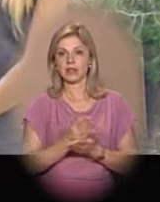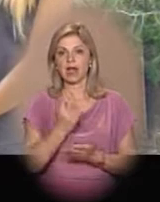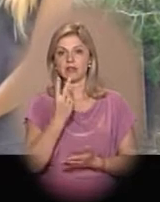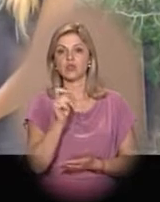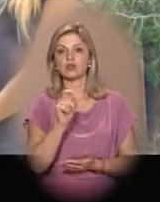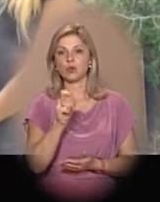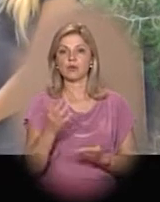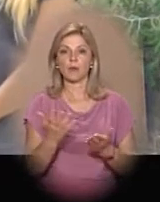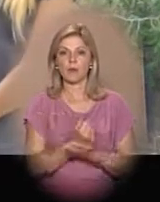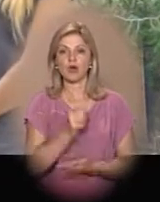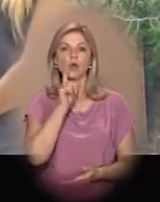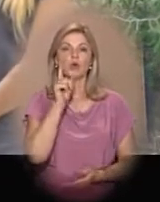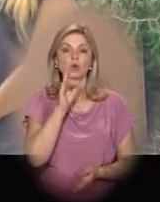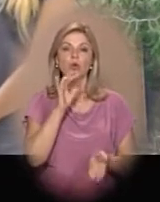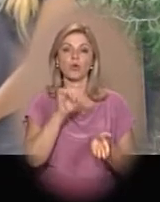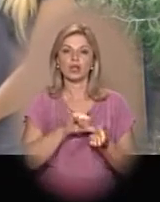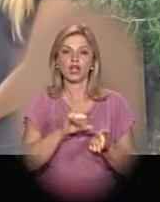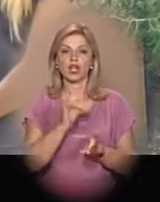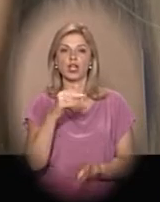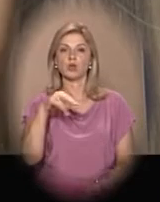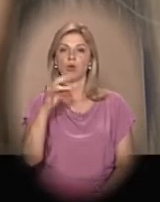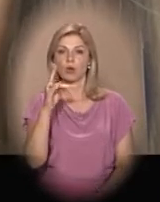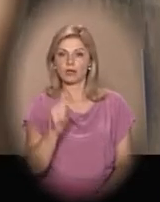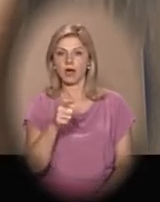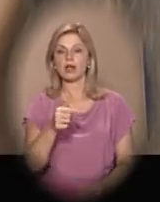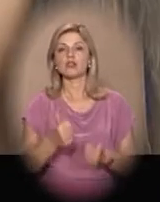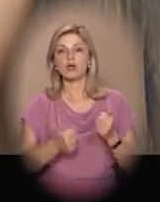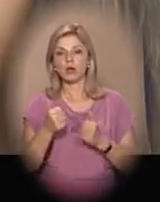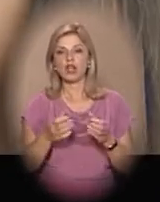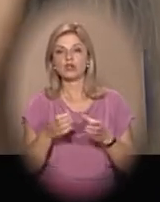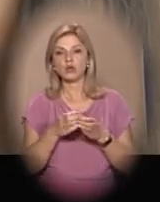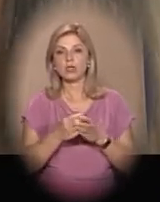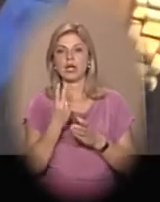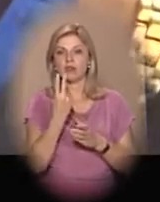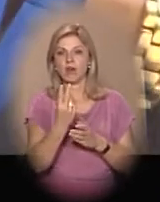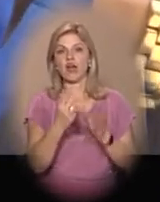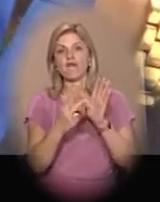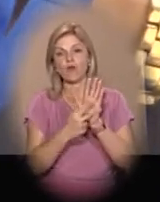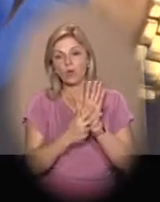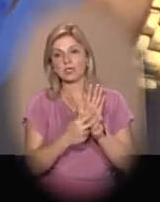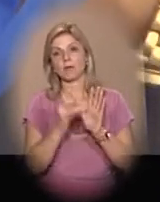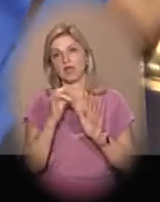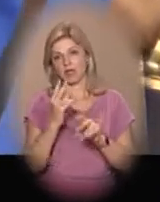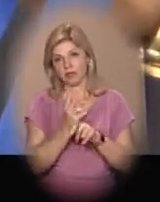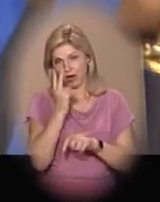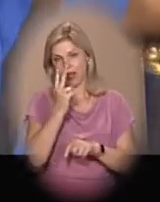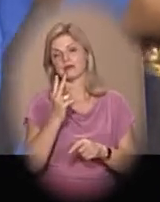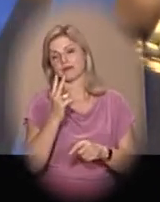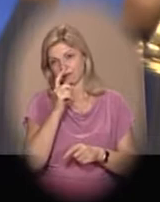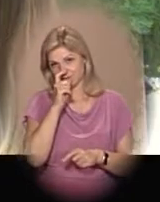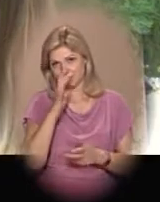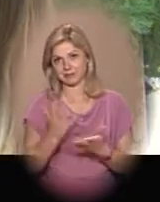2 золоті медалі виборола юна учасниця Ілона Романеску. Вона змагалася у складі 2-ки та 8-ки і обидва рази результативно.